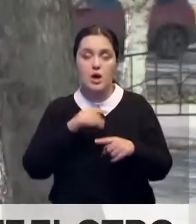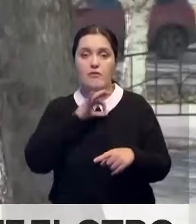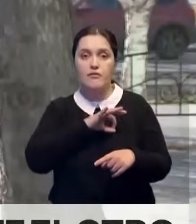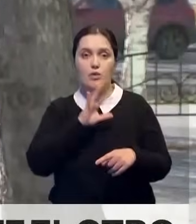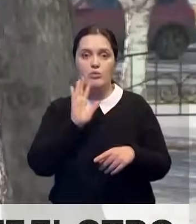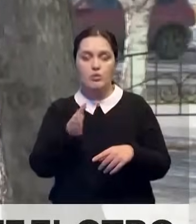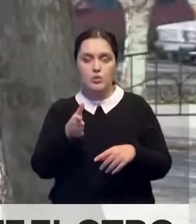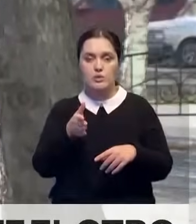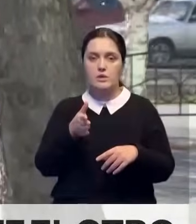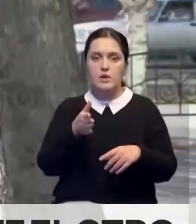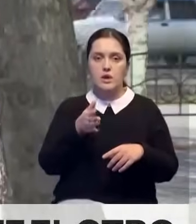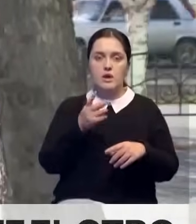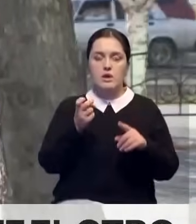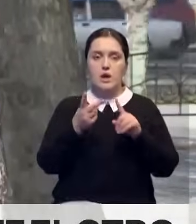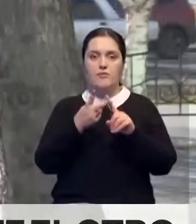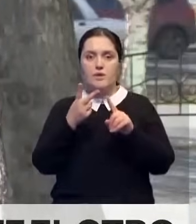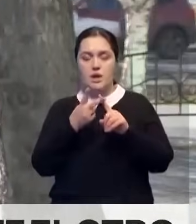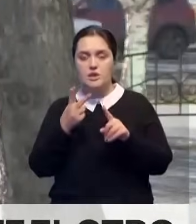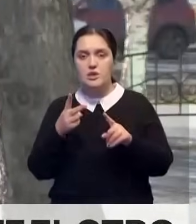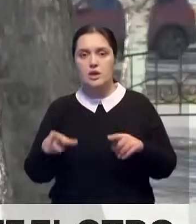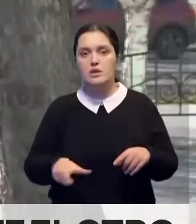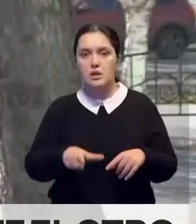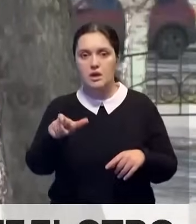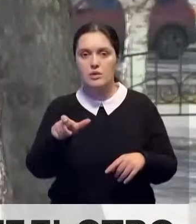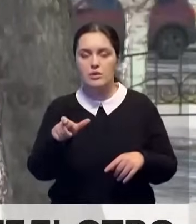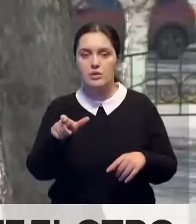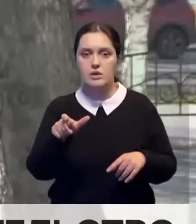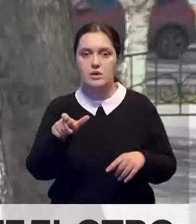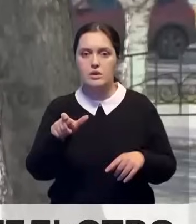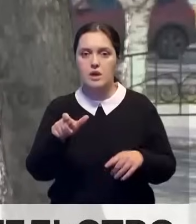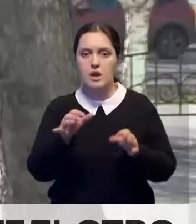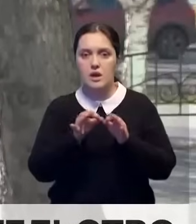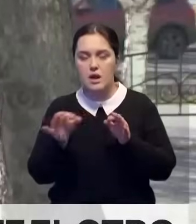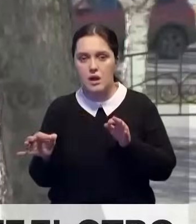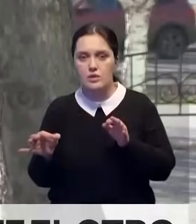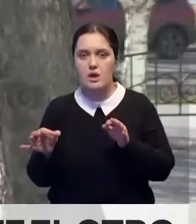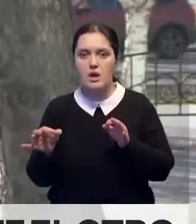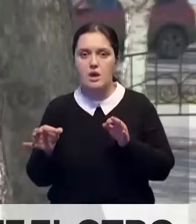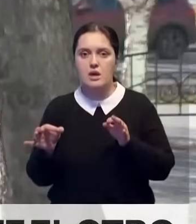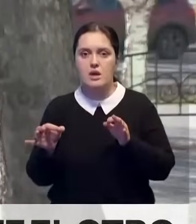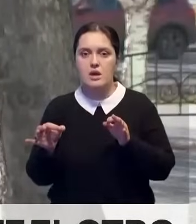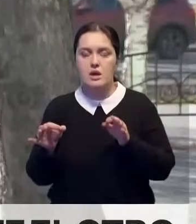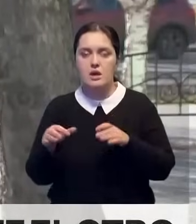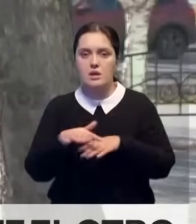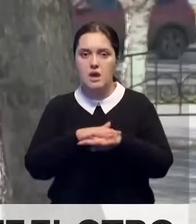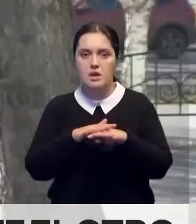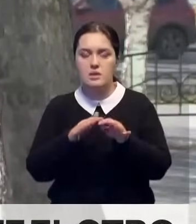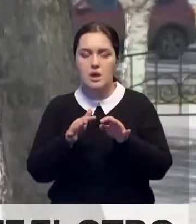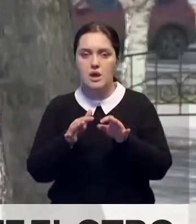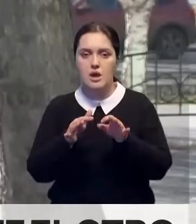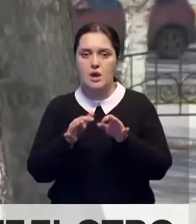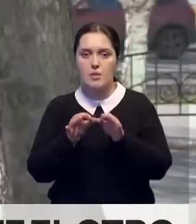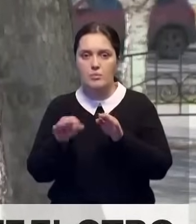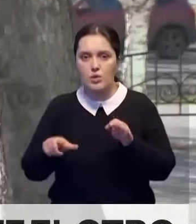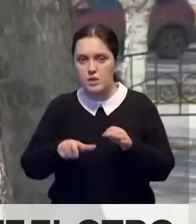ее применять на уже вторичных дорогах, таких как дороги районного значения, подъезды к населенным пунктам и